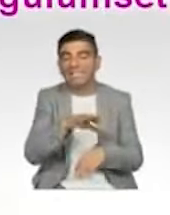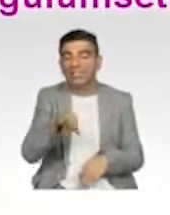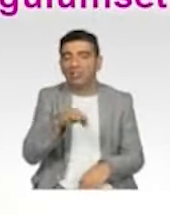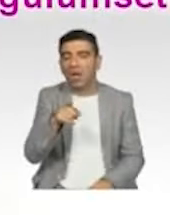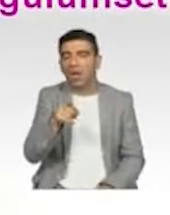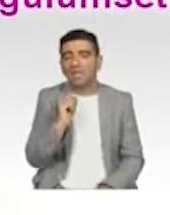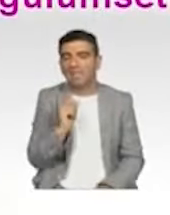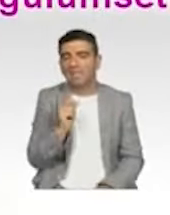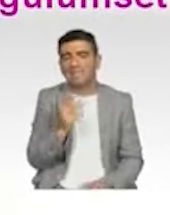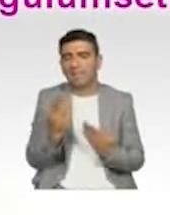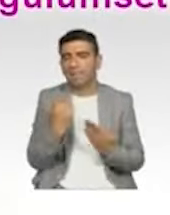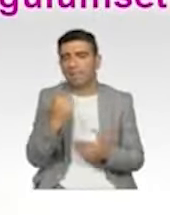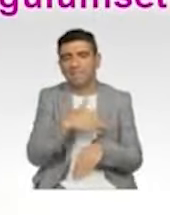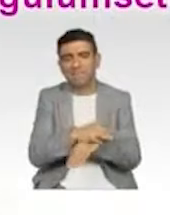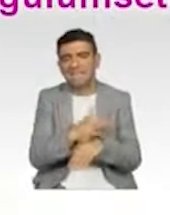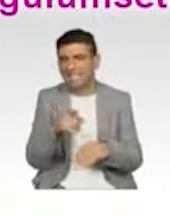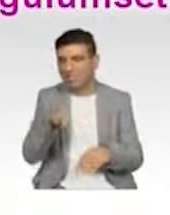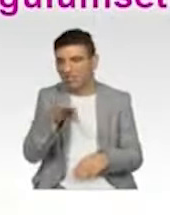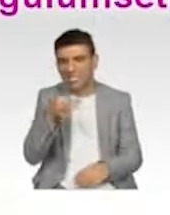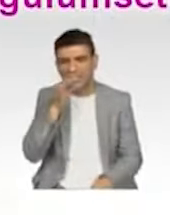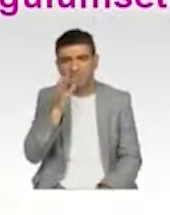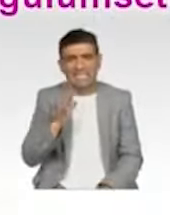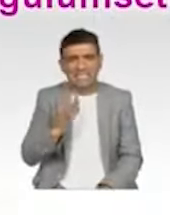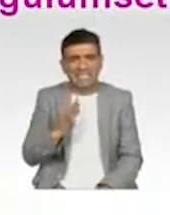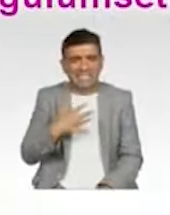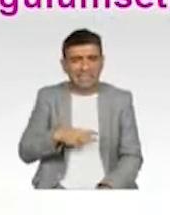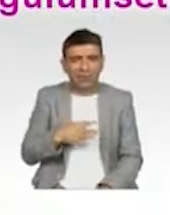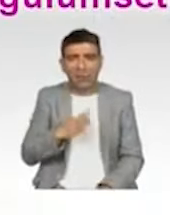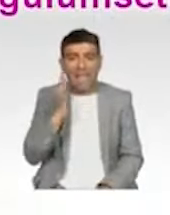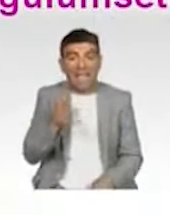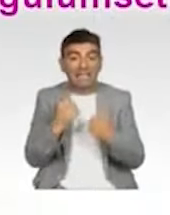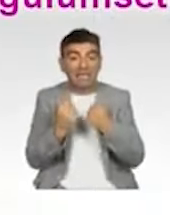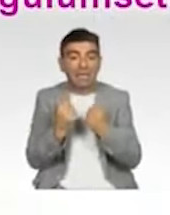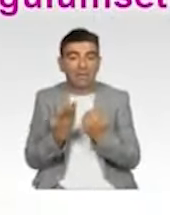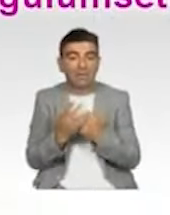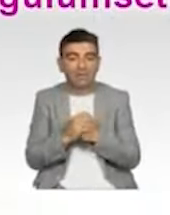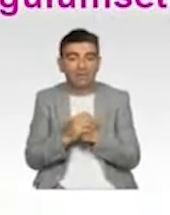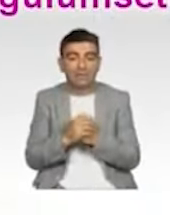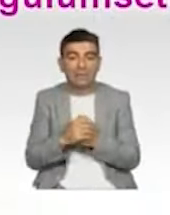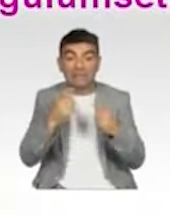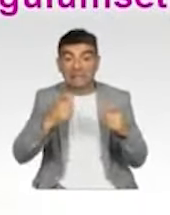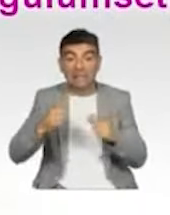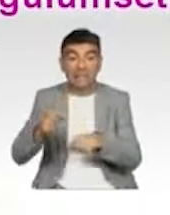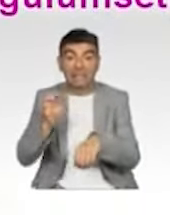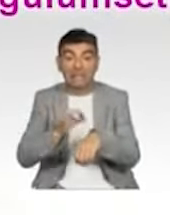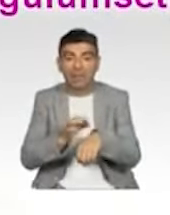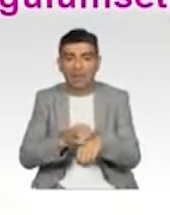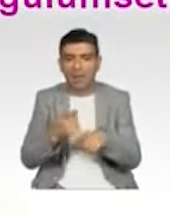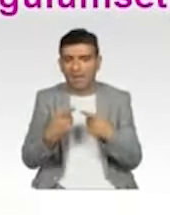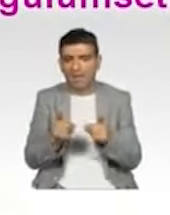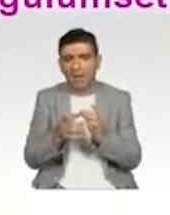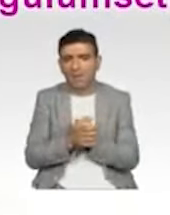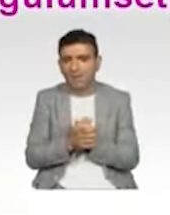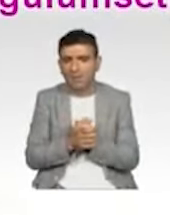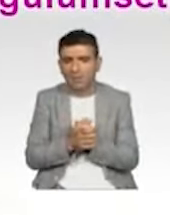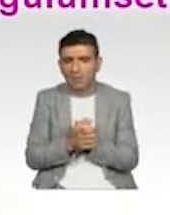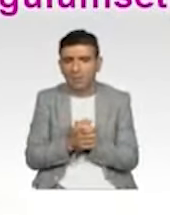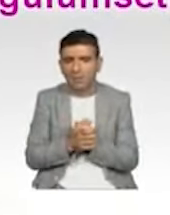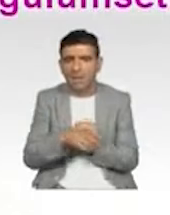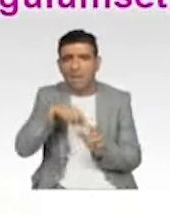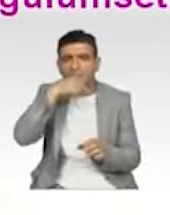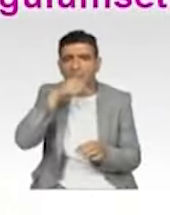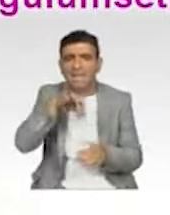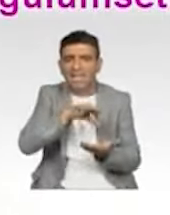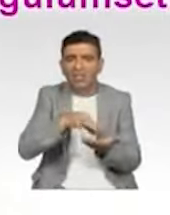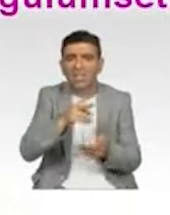mesela sana desem ki bir bitki çayı içmek istiyorum. En sağlıklı bitki çayı hangisidir? Yeri zamanı ayrı. Biberiye çayı çok faydalı mesela. Zencefil